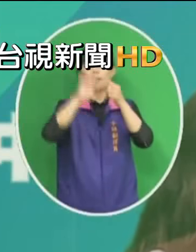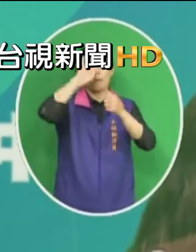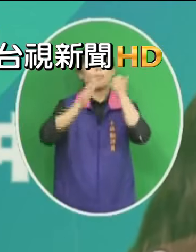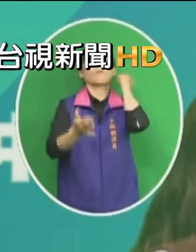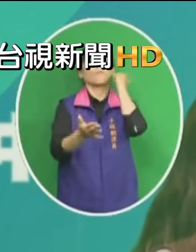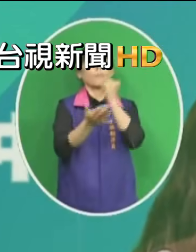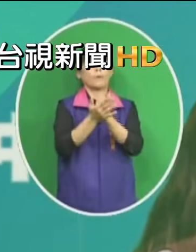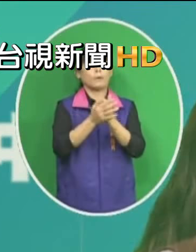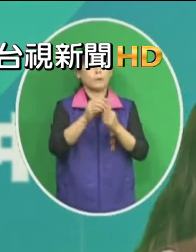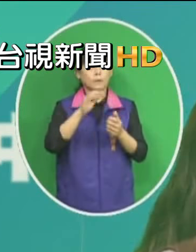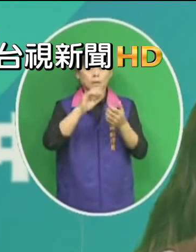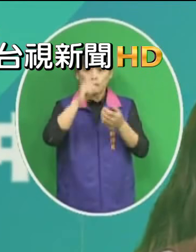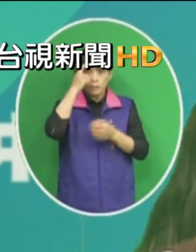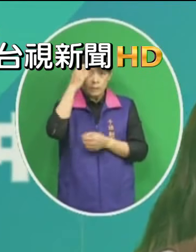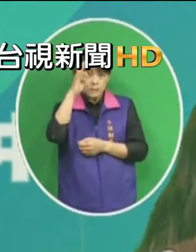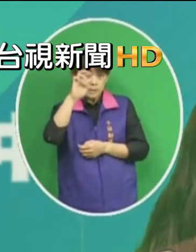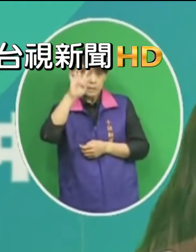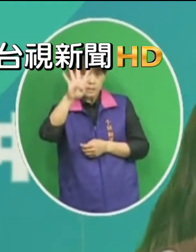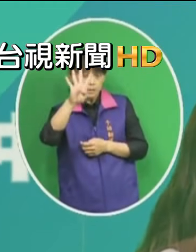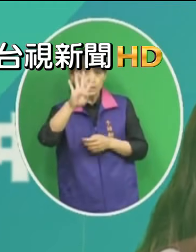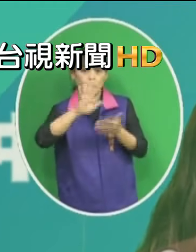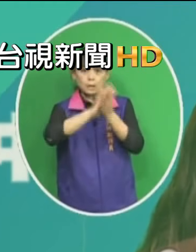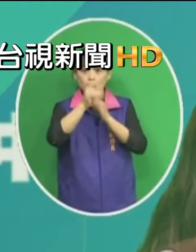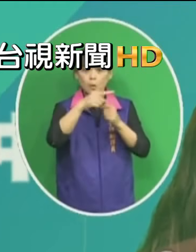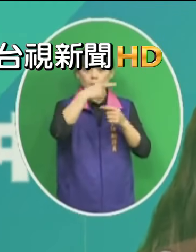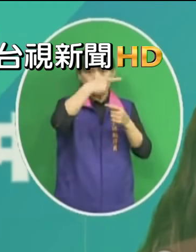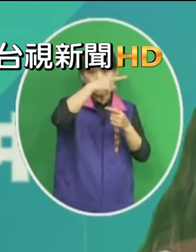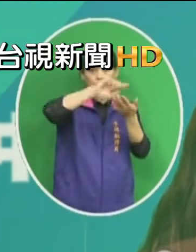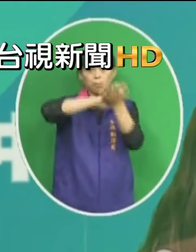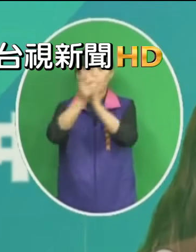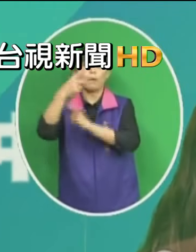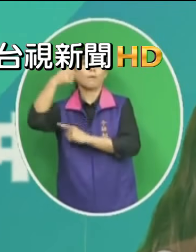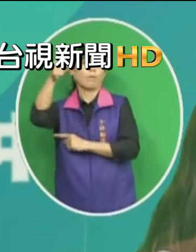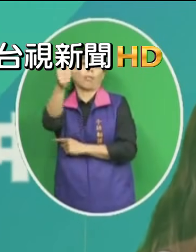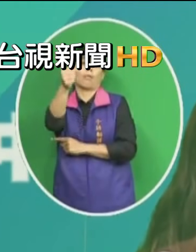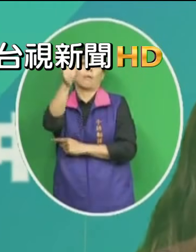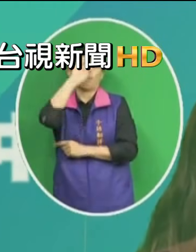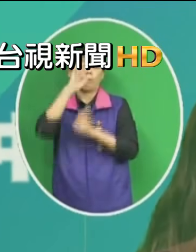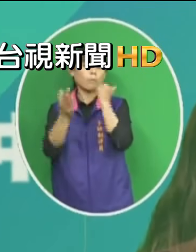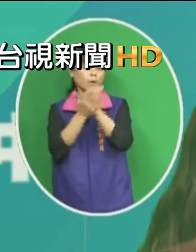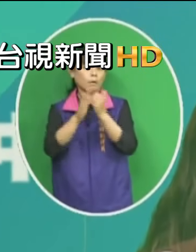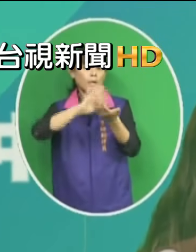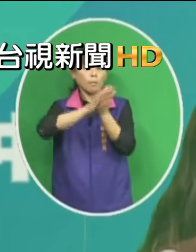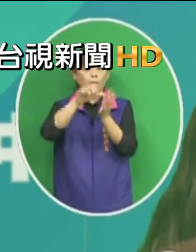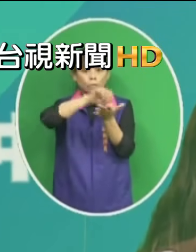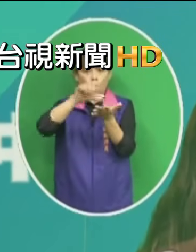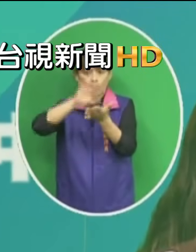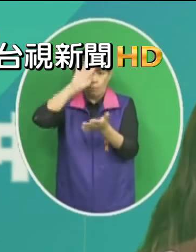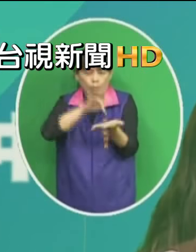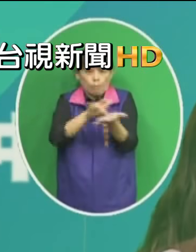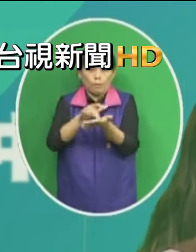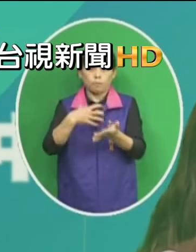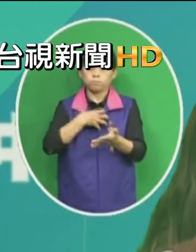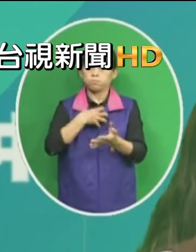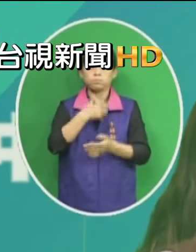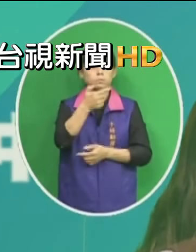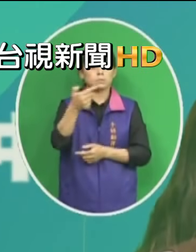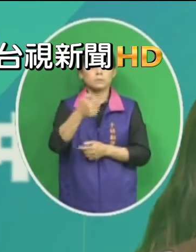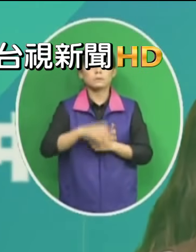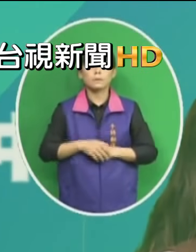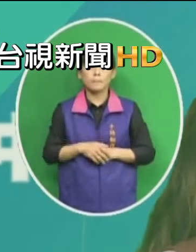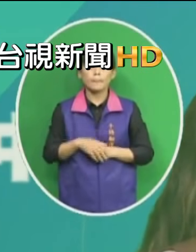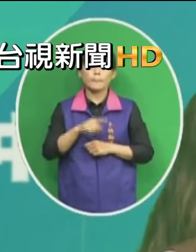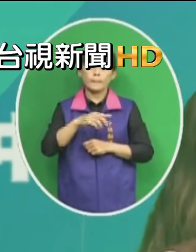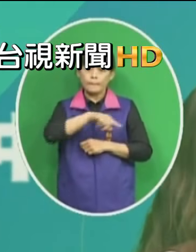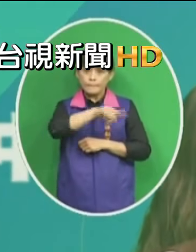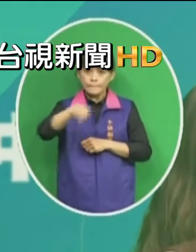经过14天他照样由阴转阳，所以可以看到这个变种病毒的一个可怕性。 强调变种